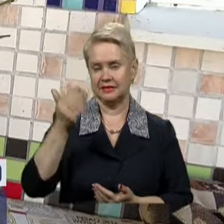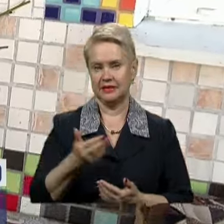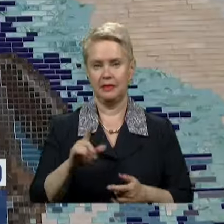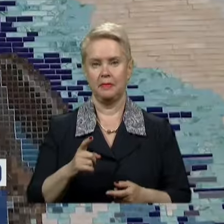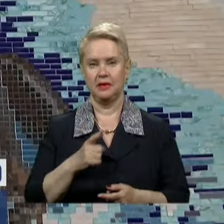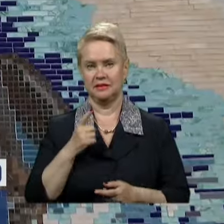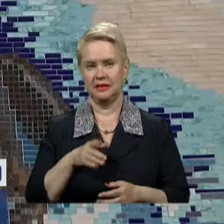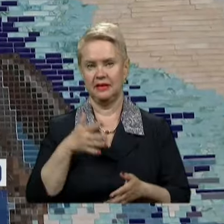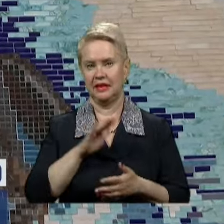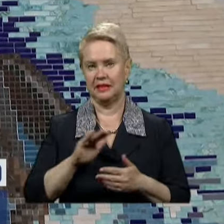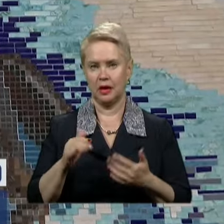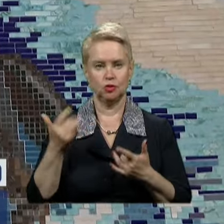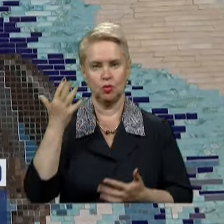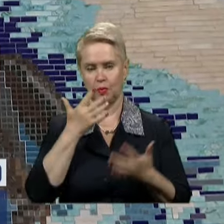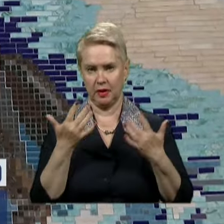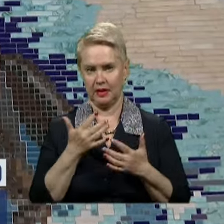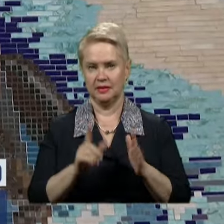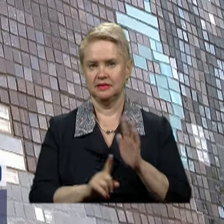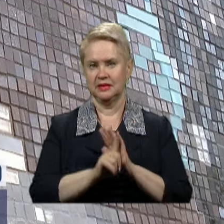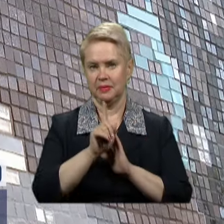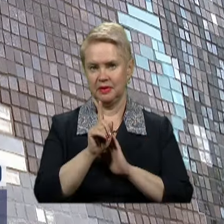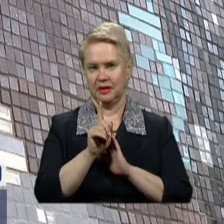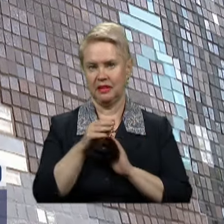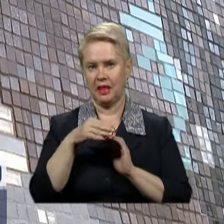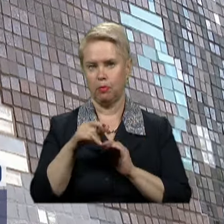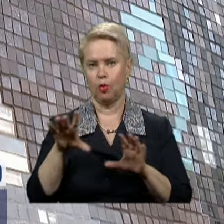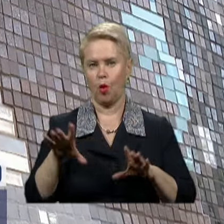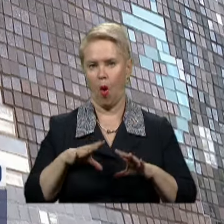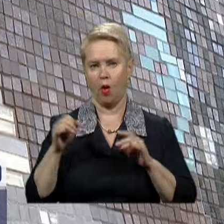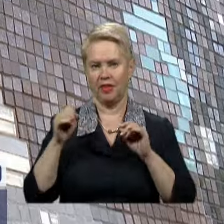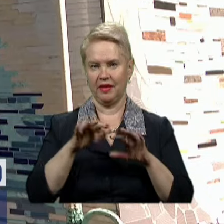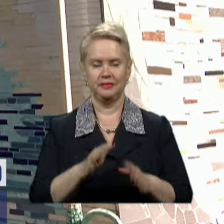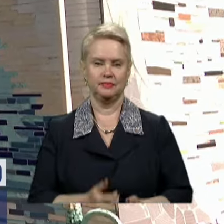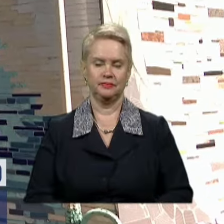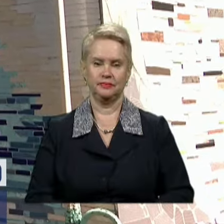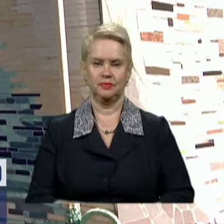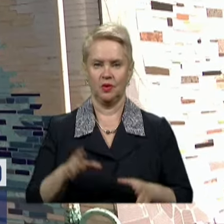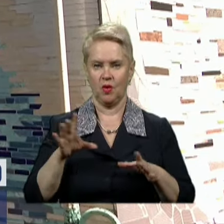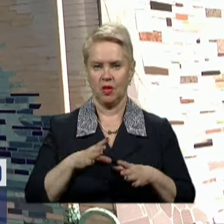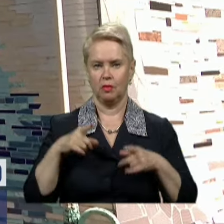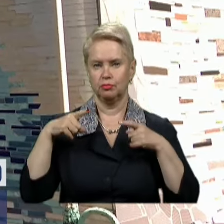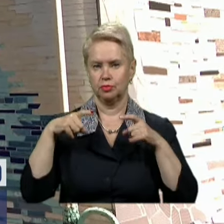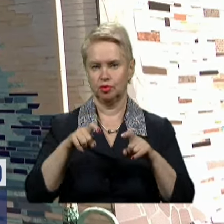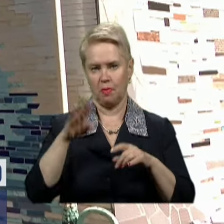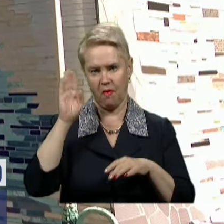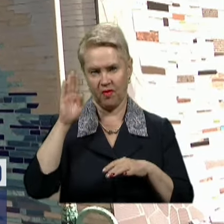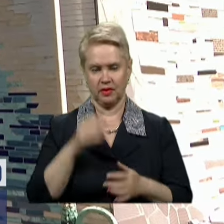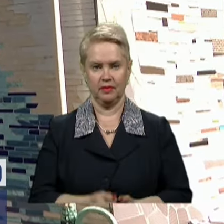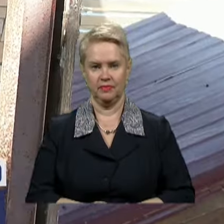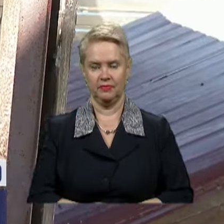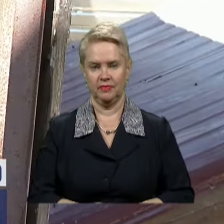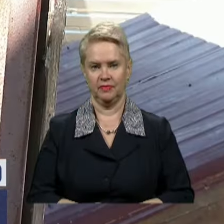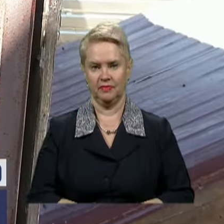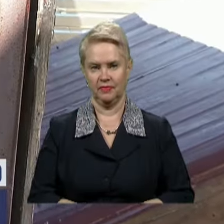майстриня втілила дитячу мрію – запустила табун коней. Коні, які біжать по воді.